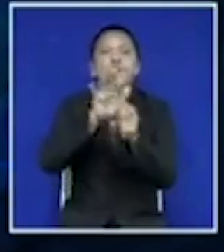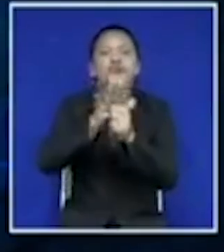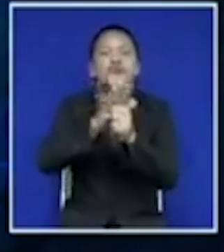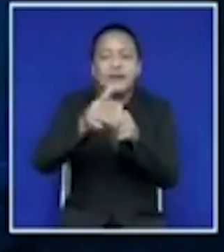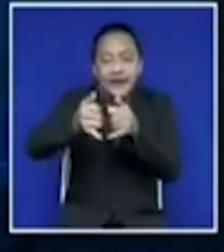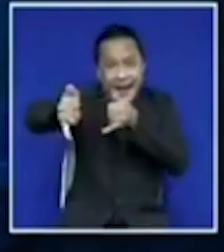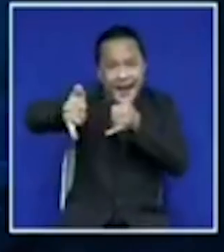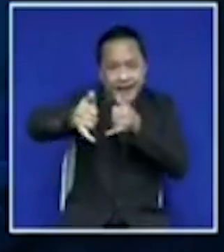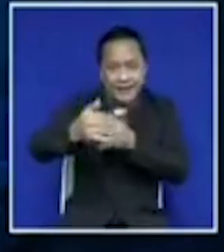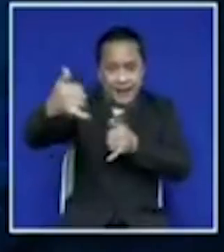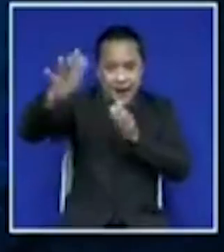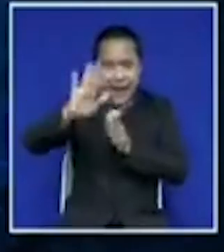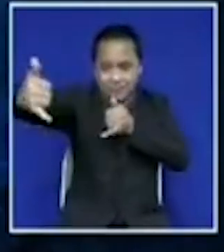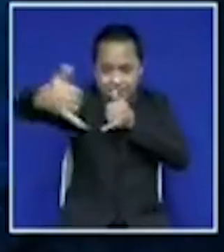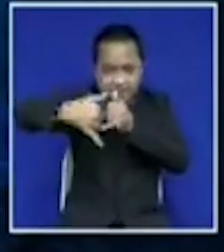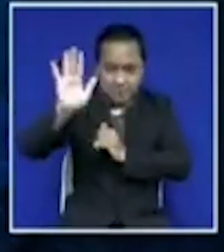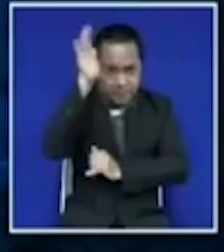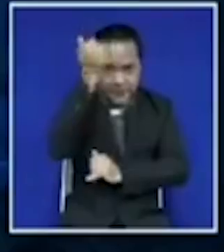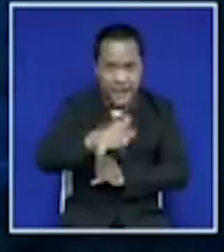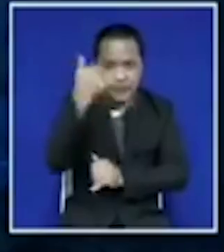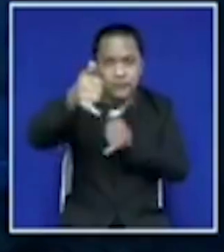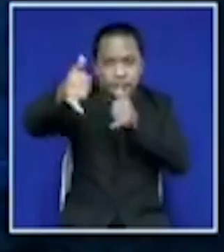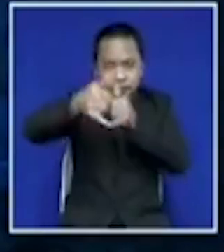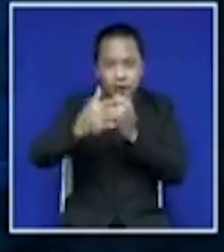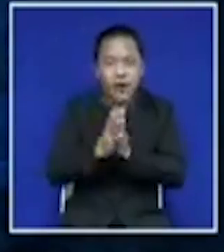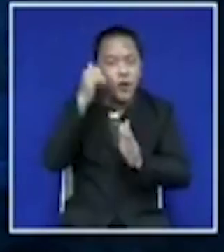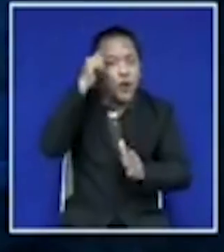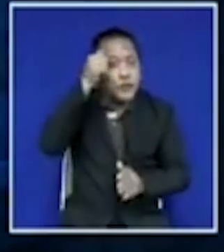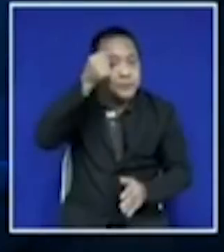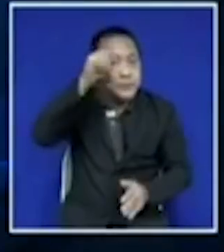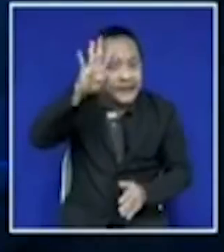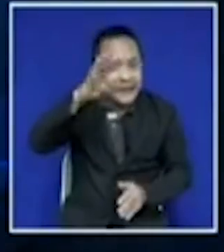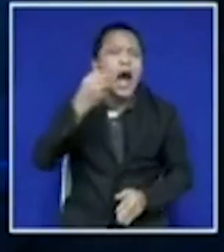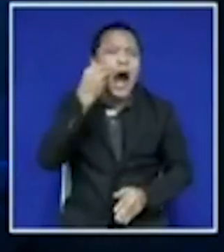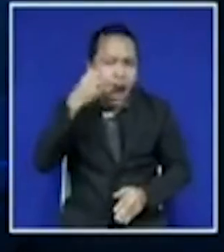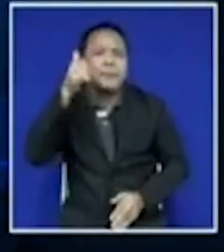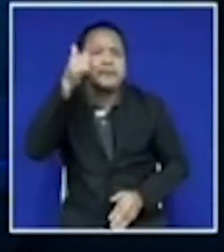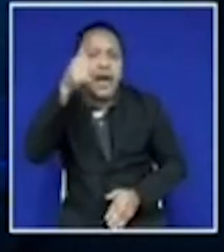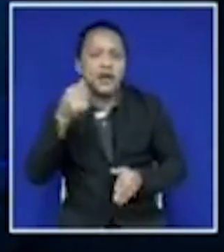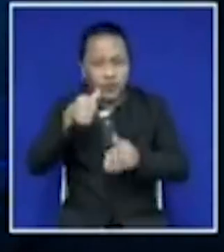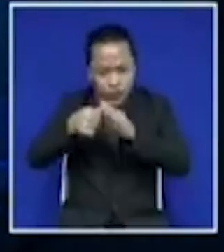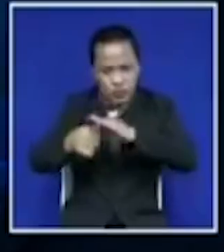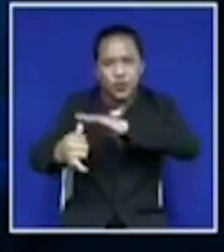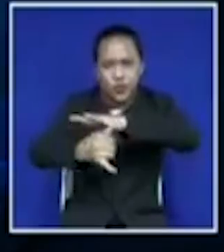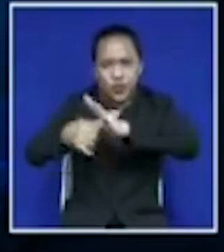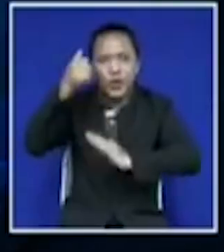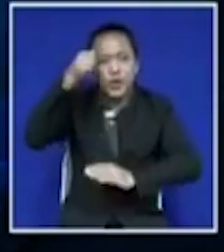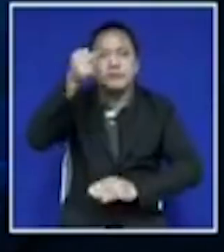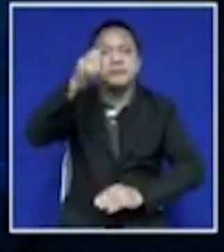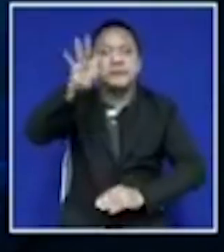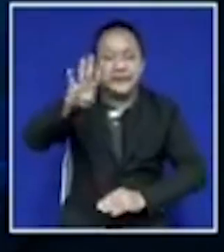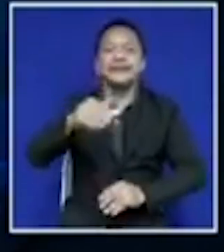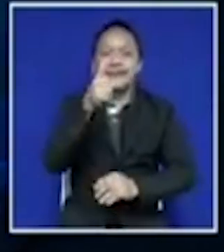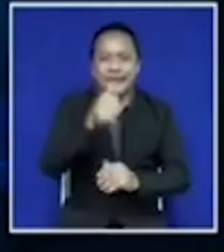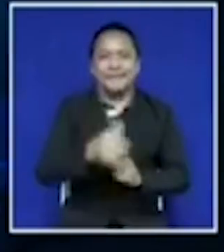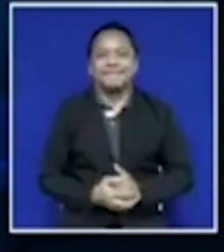ข้ามาห้ามเลยนะครับเราไม่ให้ได้เจอกันก่อนจนกว่าจะครบ14วันนะครับให้เขาได้อยู่ในสเตทควอรันทีนแล้วก็ค่อยเข้ามาอยู่ในอ้อมกอดของเ